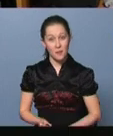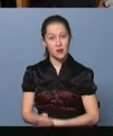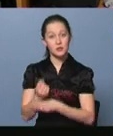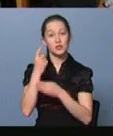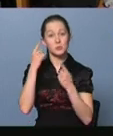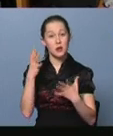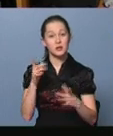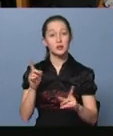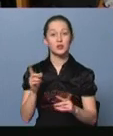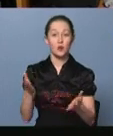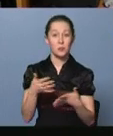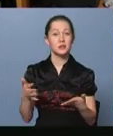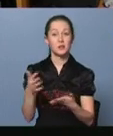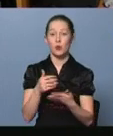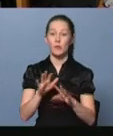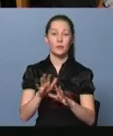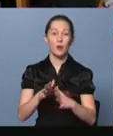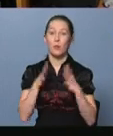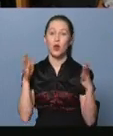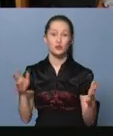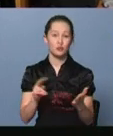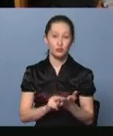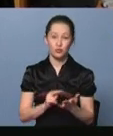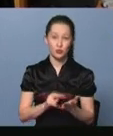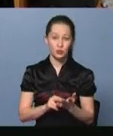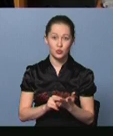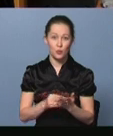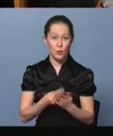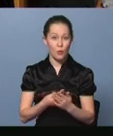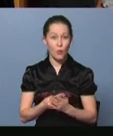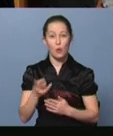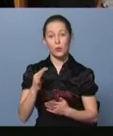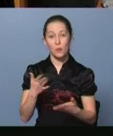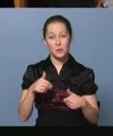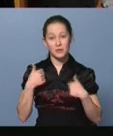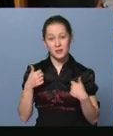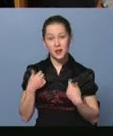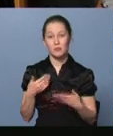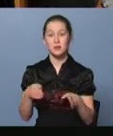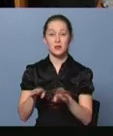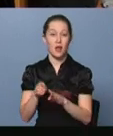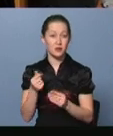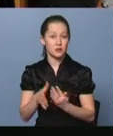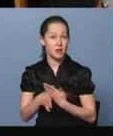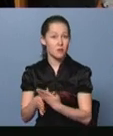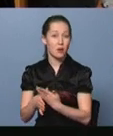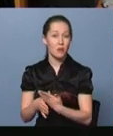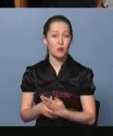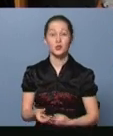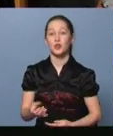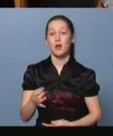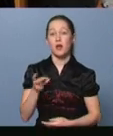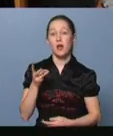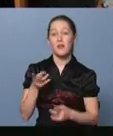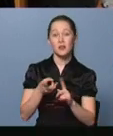мы соберем не большую громадную сумму денег, но мы постараемся какую-то часть закрыть. И второе, это